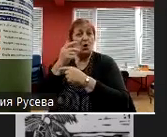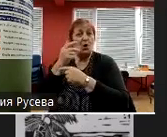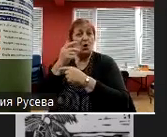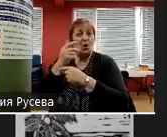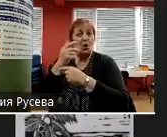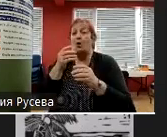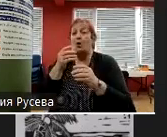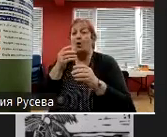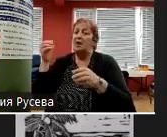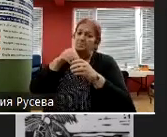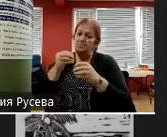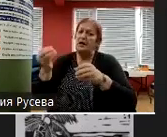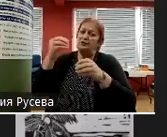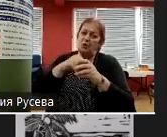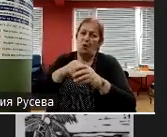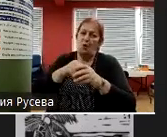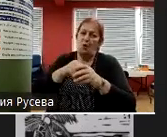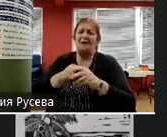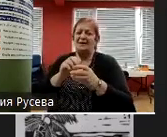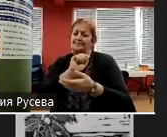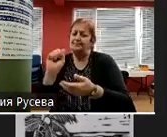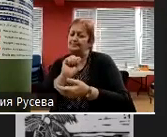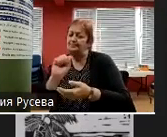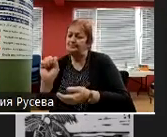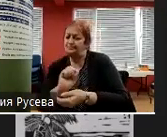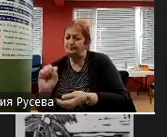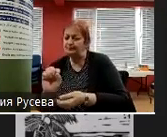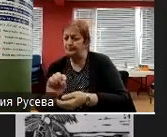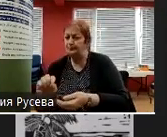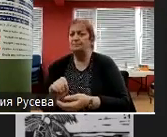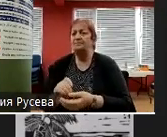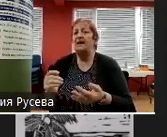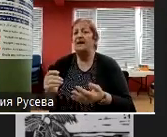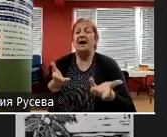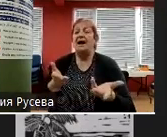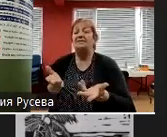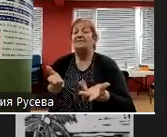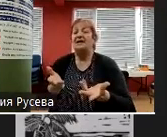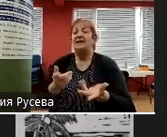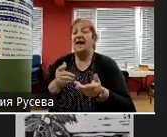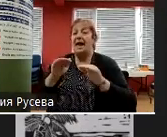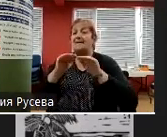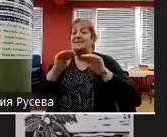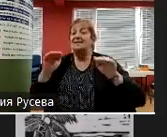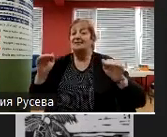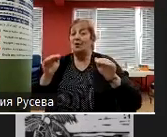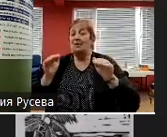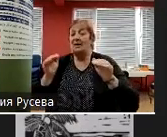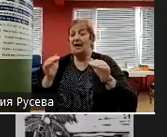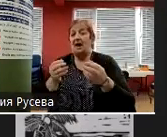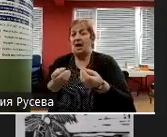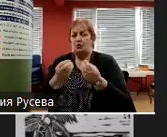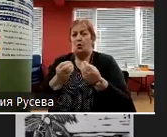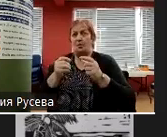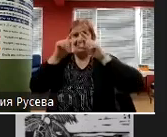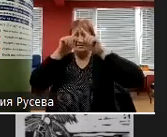да се добавят субтитри, дали платформата съвместима с